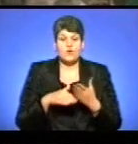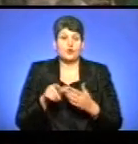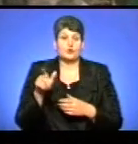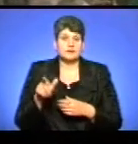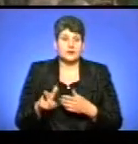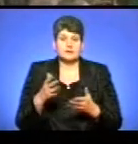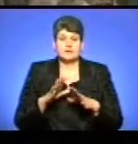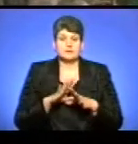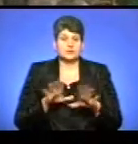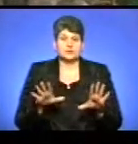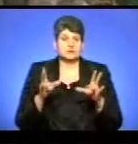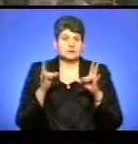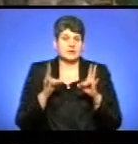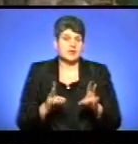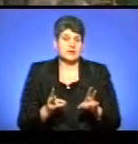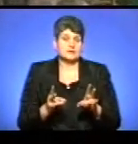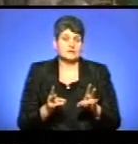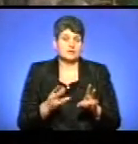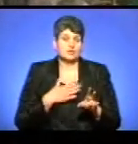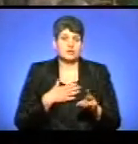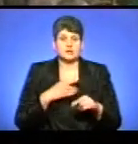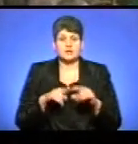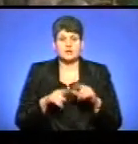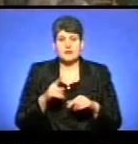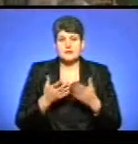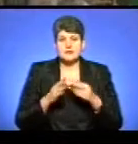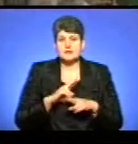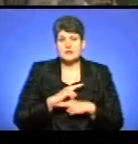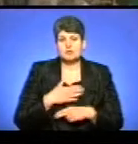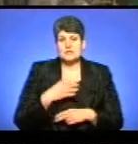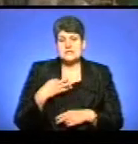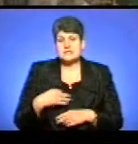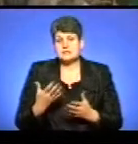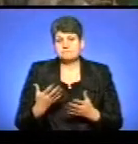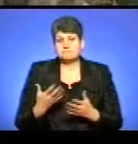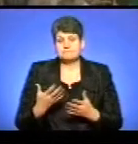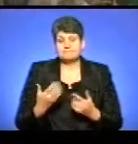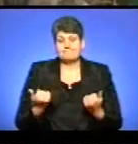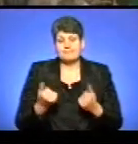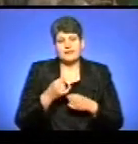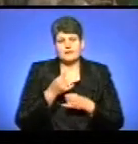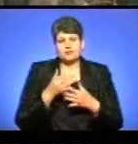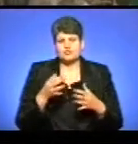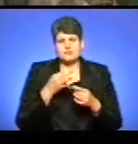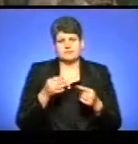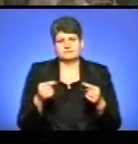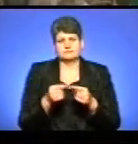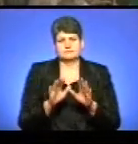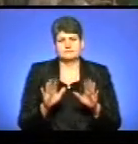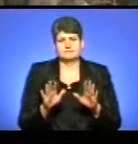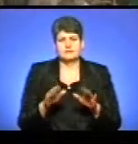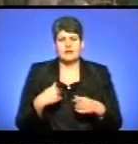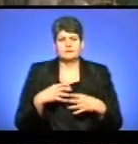якби не сталася трагедія така в моїй родині, якби не загинув мій син. Я не можу на це вам дати чіткої відповіді. Я